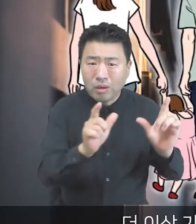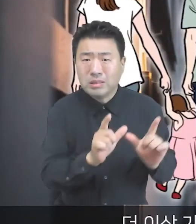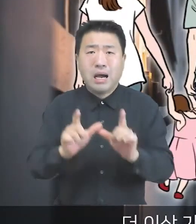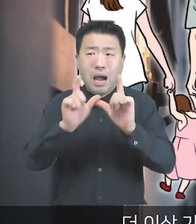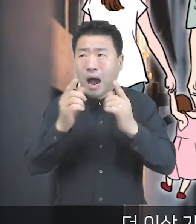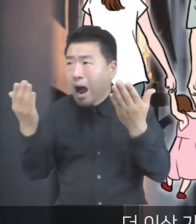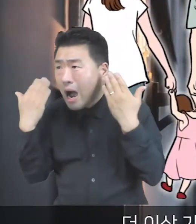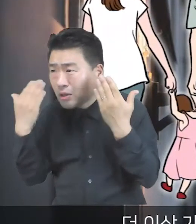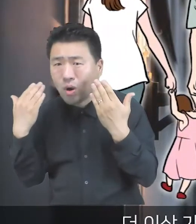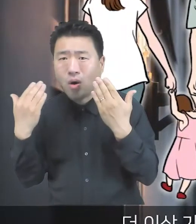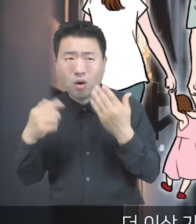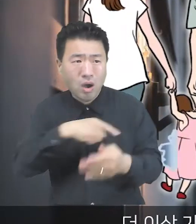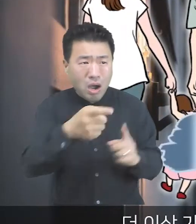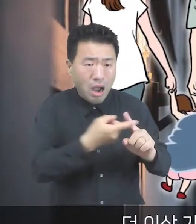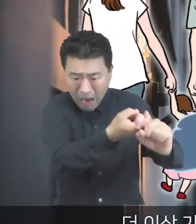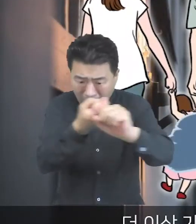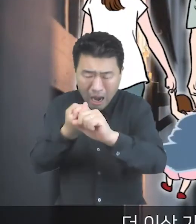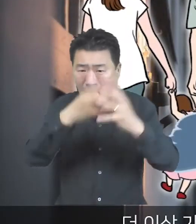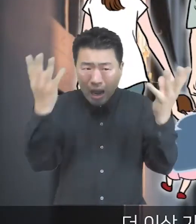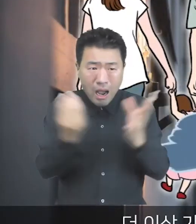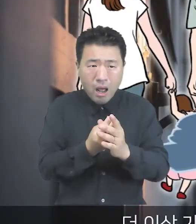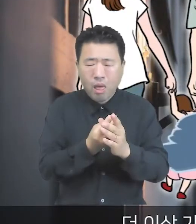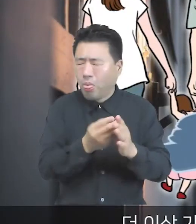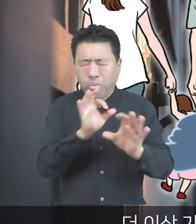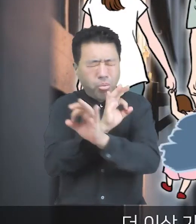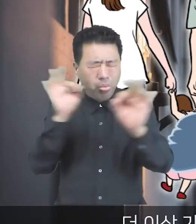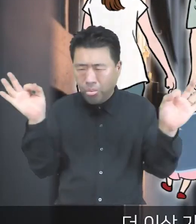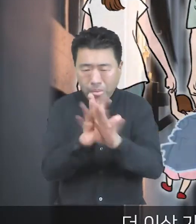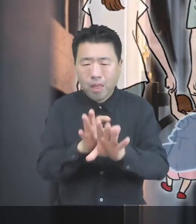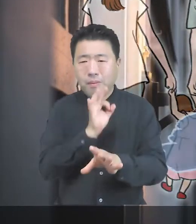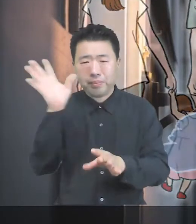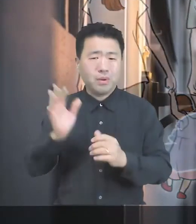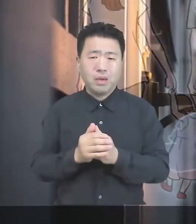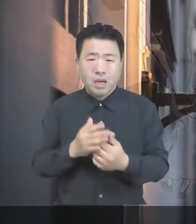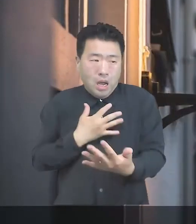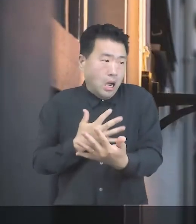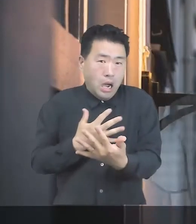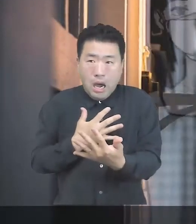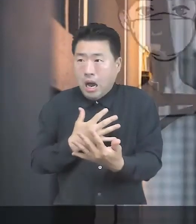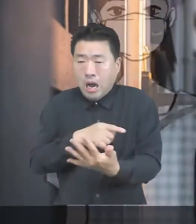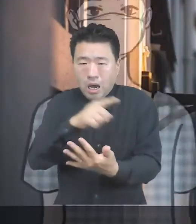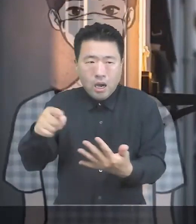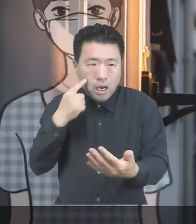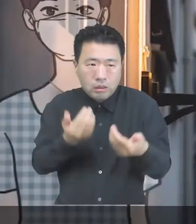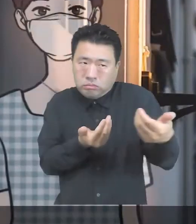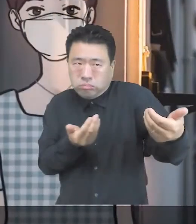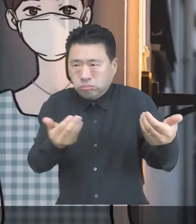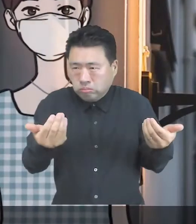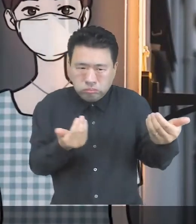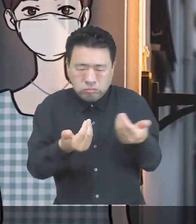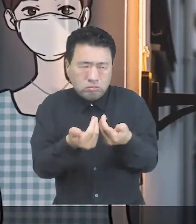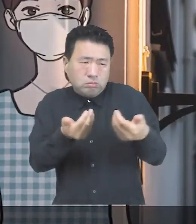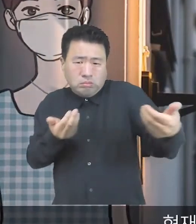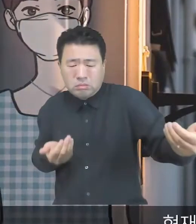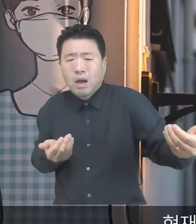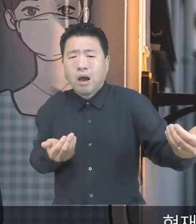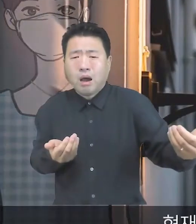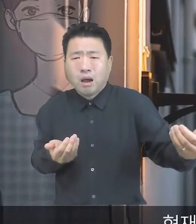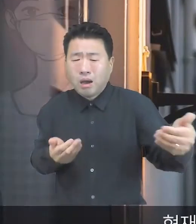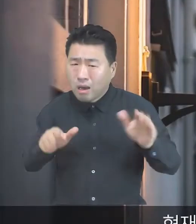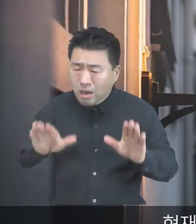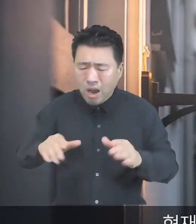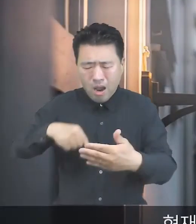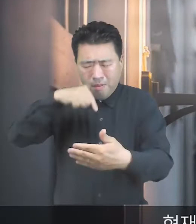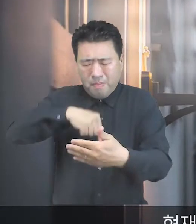이상 가족의 삶도 학교 생활도 공동체 삶도 존재하지 않았다. 두려움이 모든 사람을 갈라놓았다.